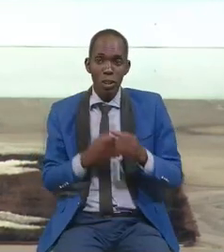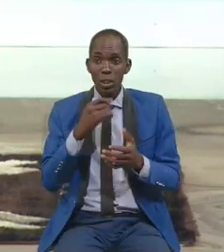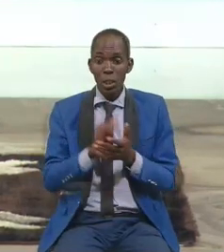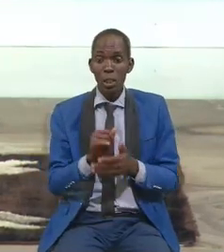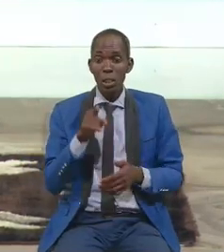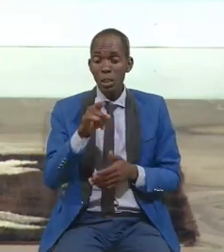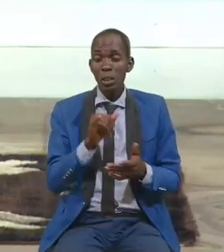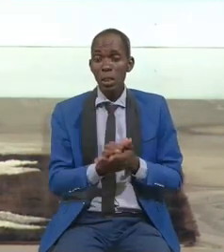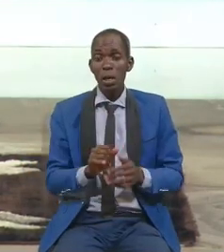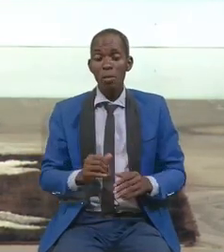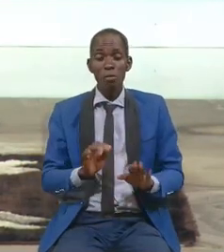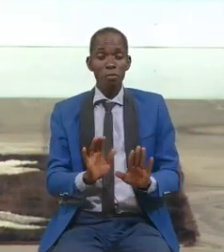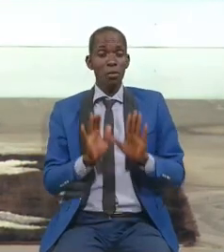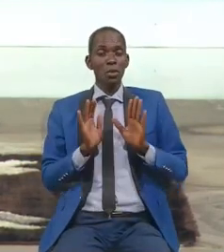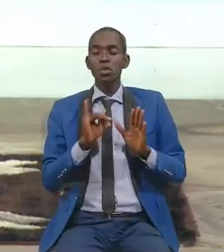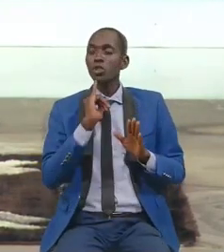Car la crainte...